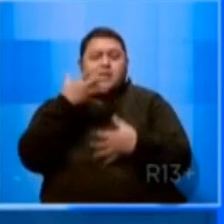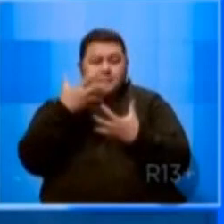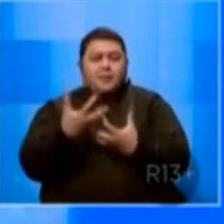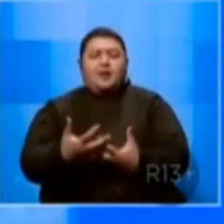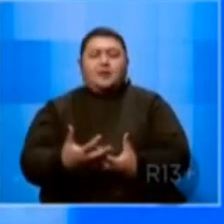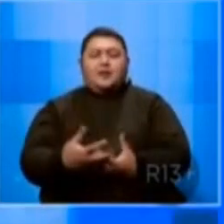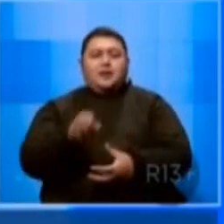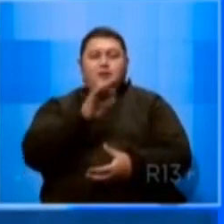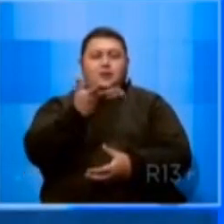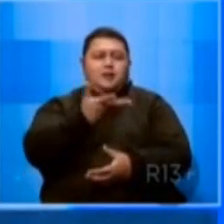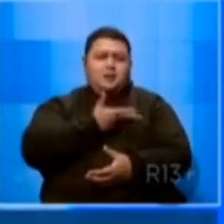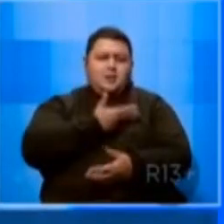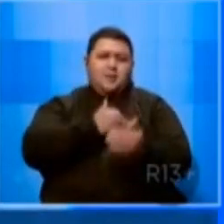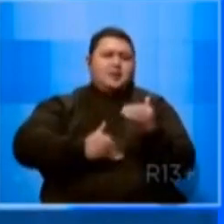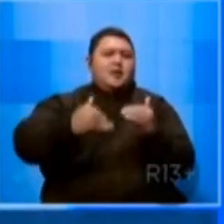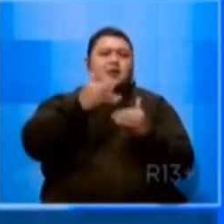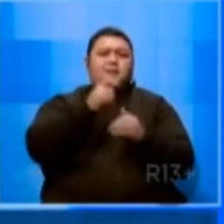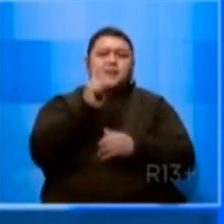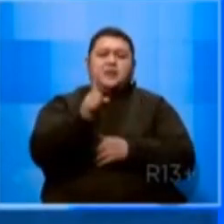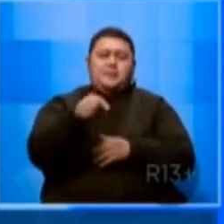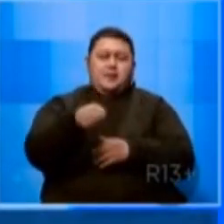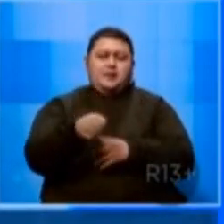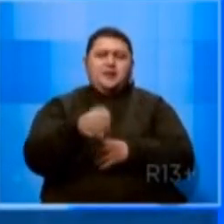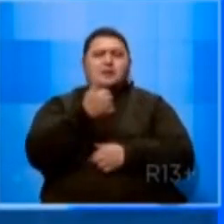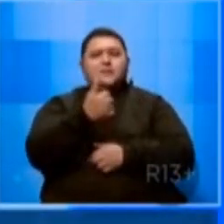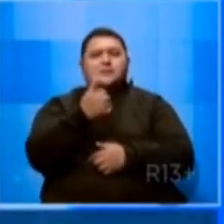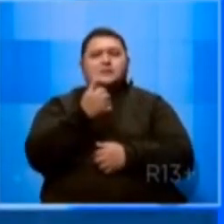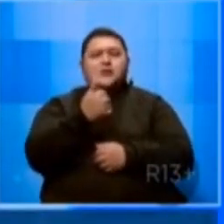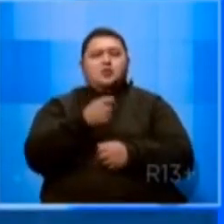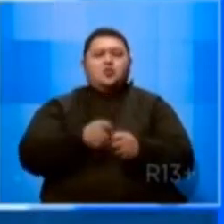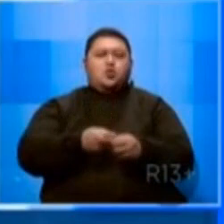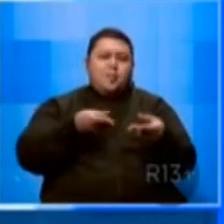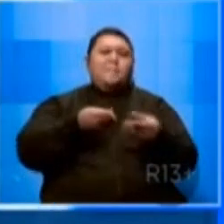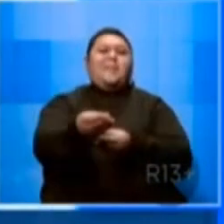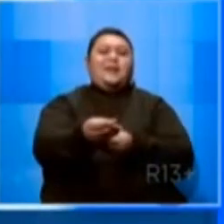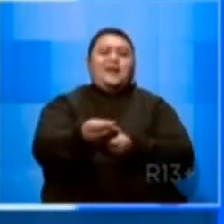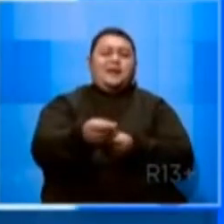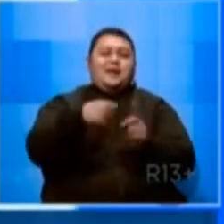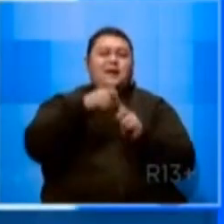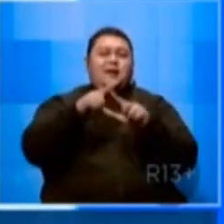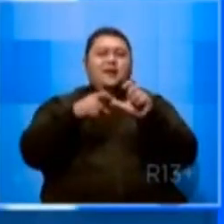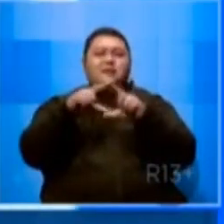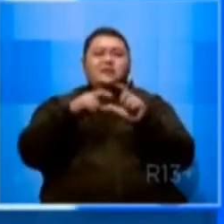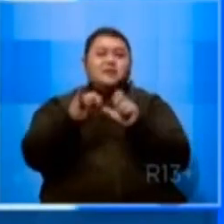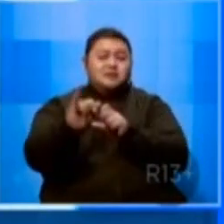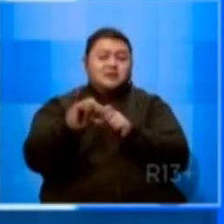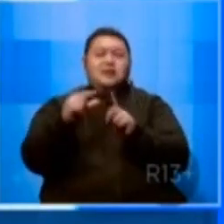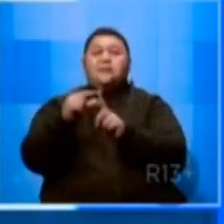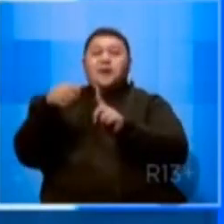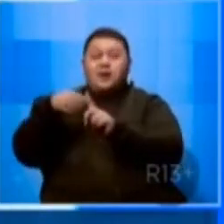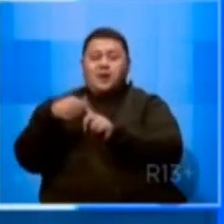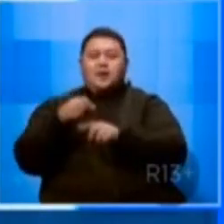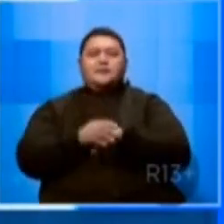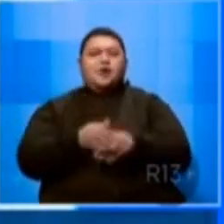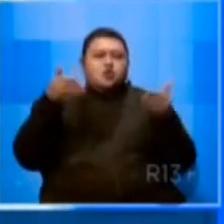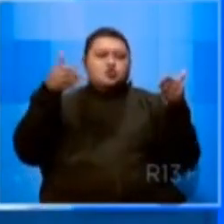putusan tingkat pertama ini bisa melakukan upaya hukum banding kasasi PK ya Nah khusus